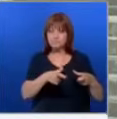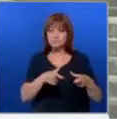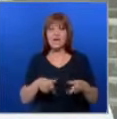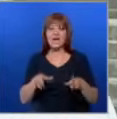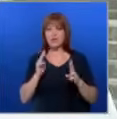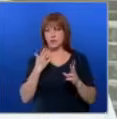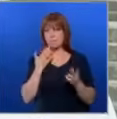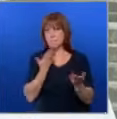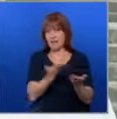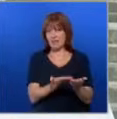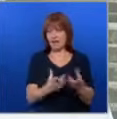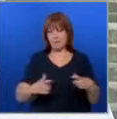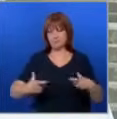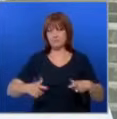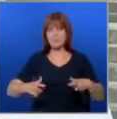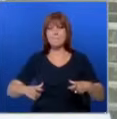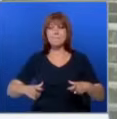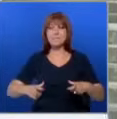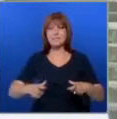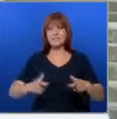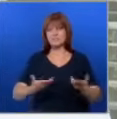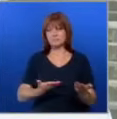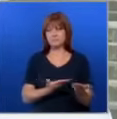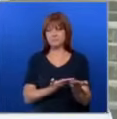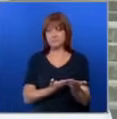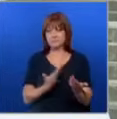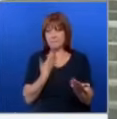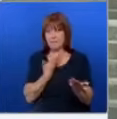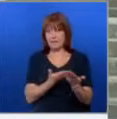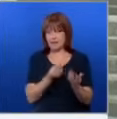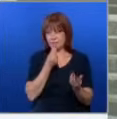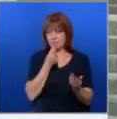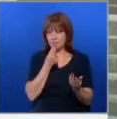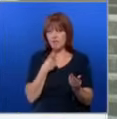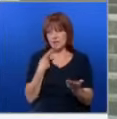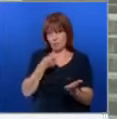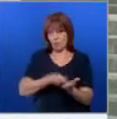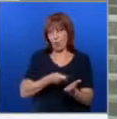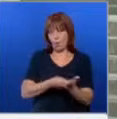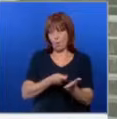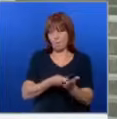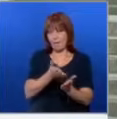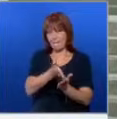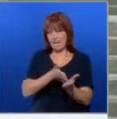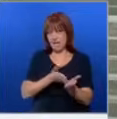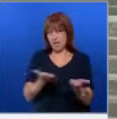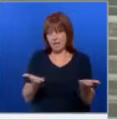да му предложа, нали, да го компенсирам по някакъв начин. Чисто да му купа дори парчето пица,